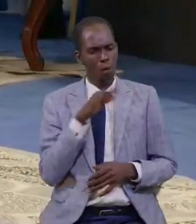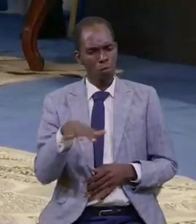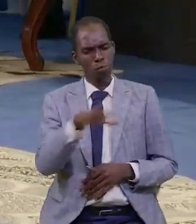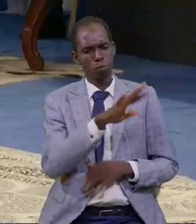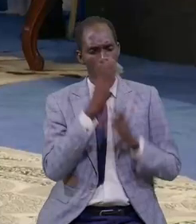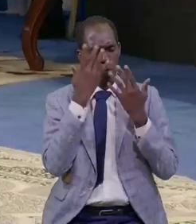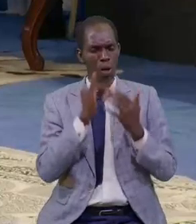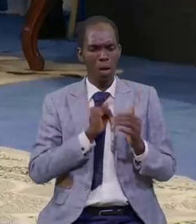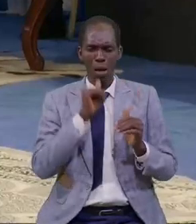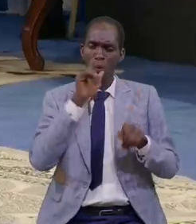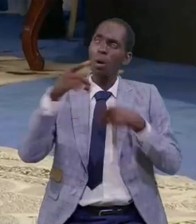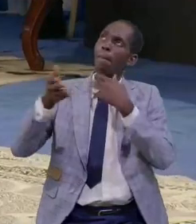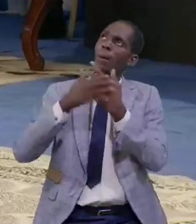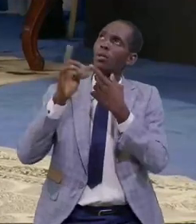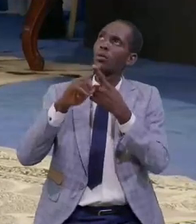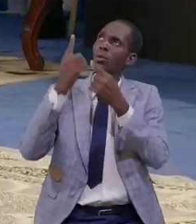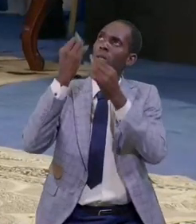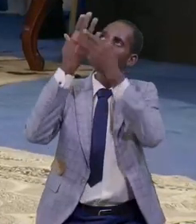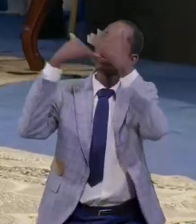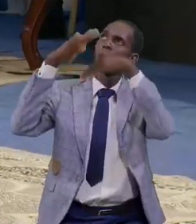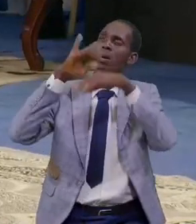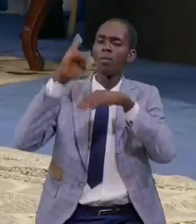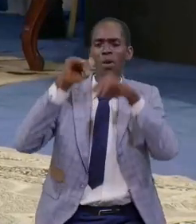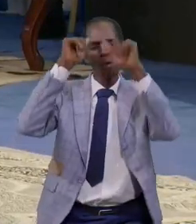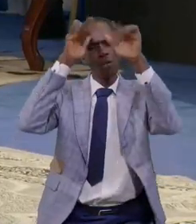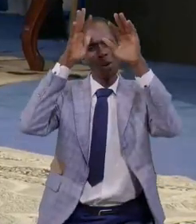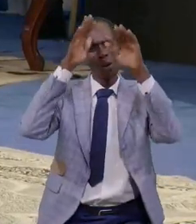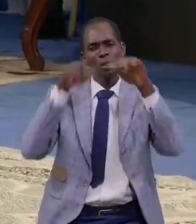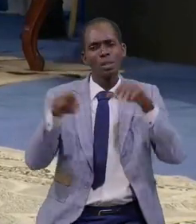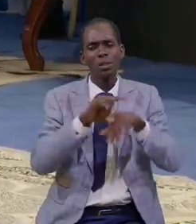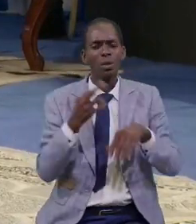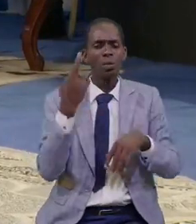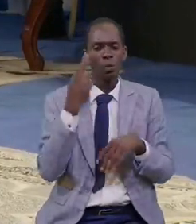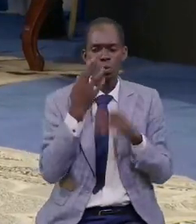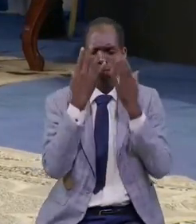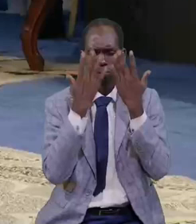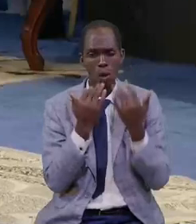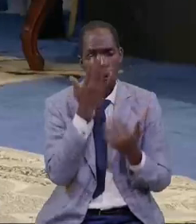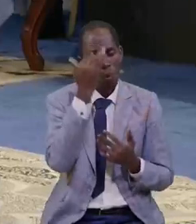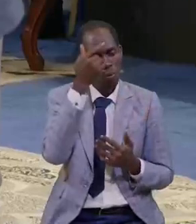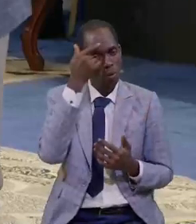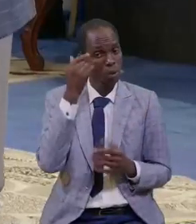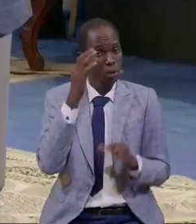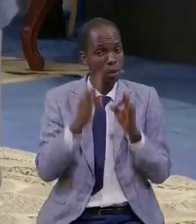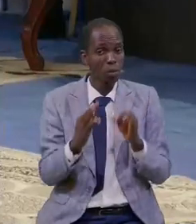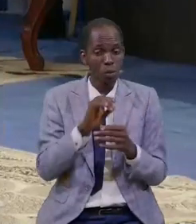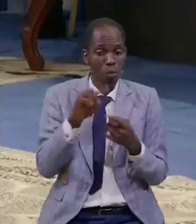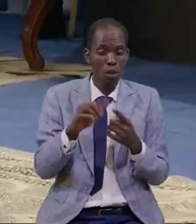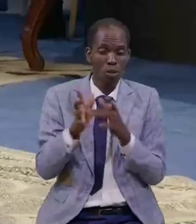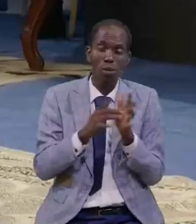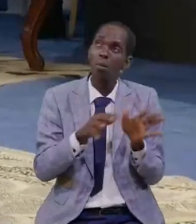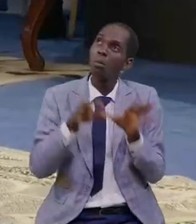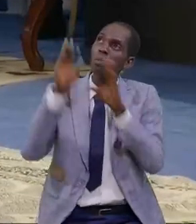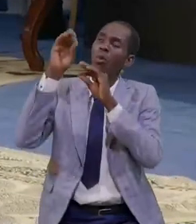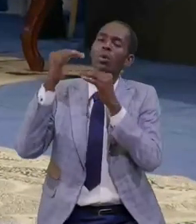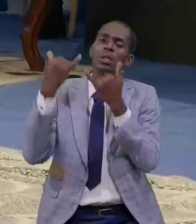céleste ils étaient attristés parce que qui va ouvrir les yeux aveugles après son départ ils étaient attristés parce qu'il se